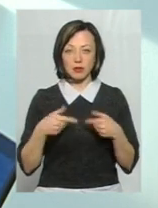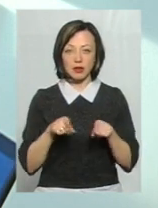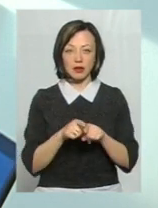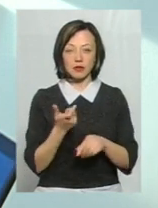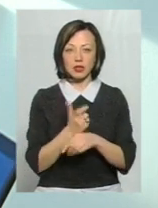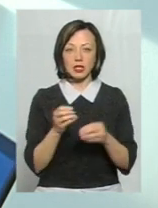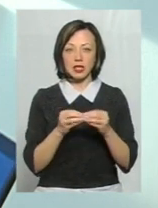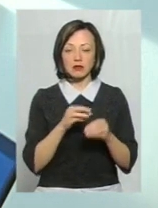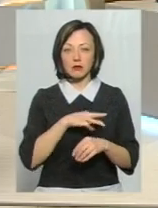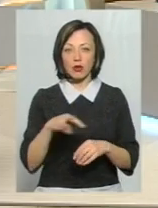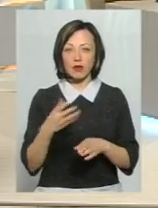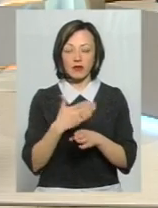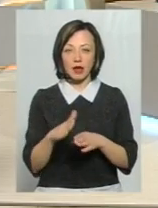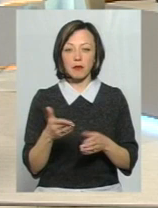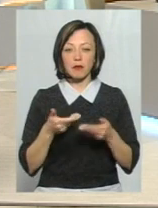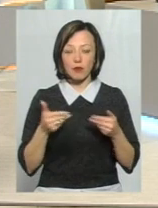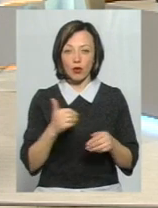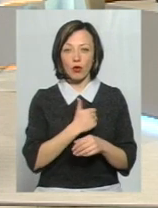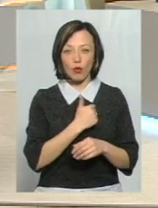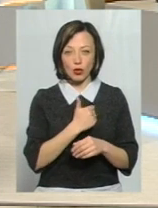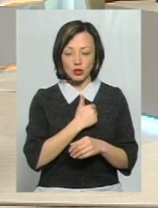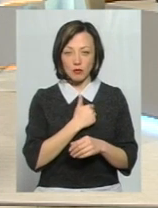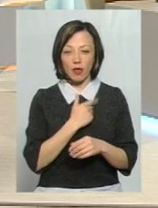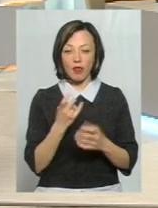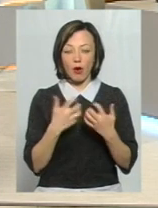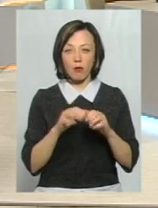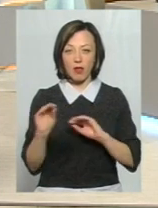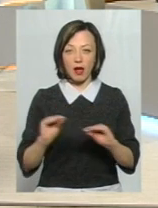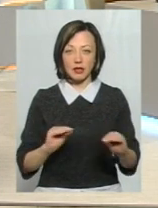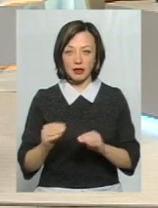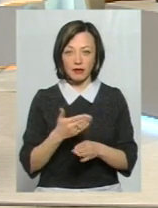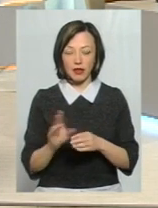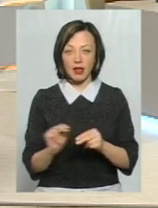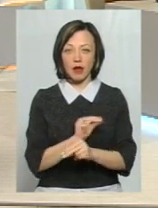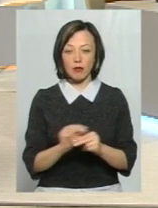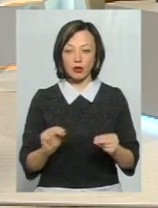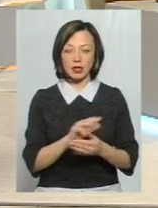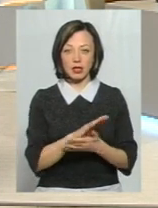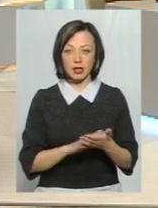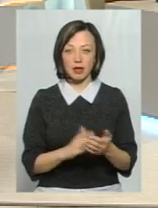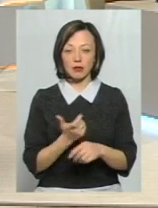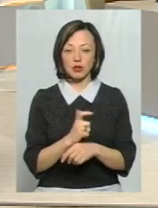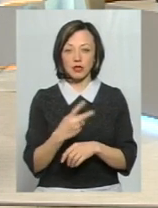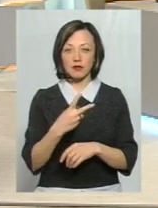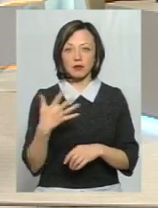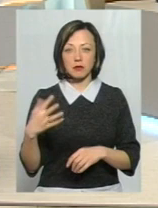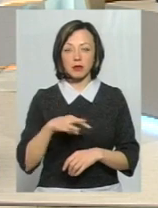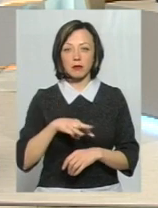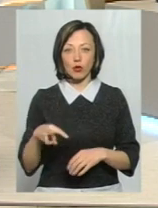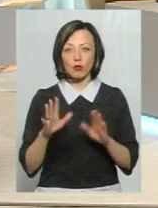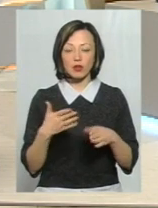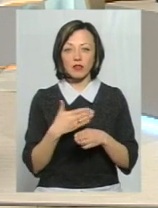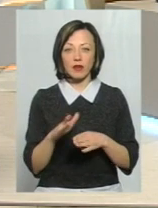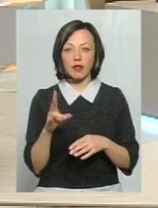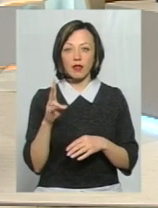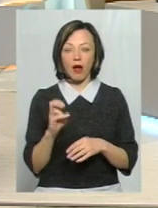більше 10 мільйонів виділяємо. Ми, безумовно, хочемо на обладнання виділити, на ремонт і так далі. Більше 25 мільйонів буде виділено тільки